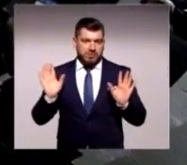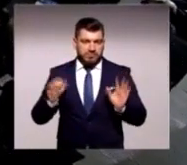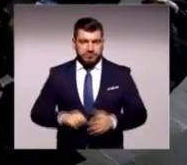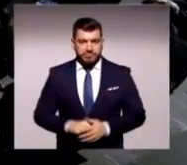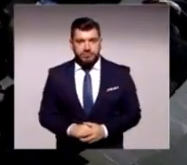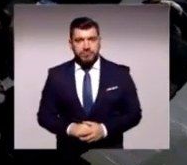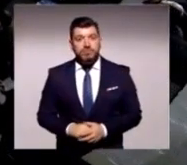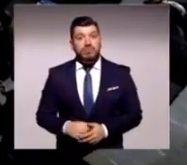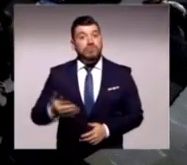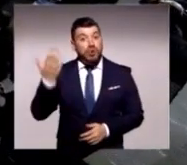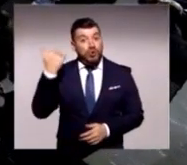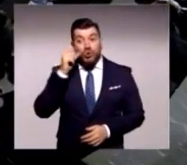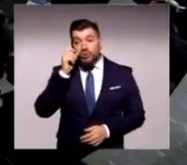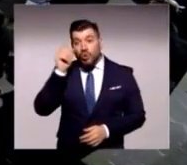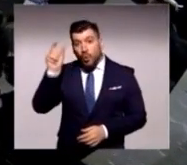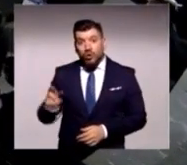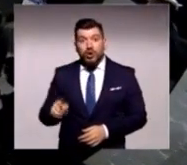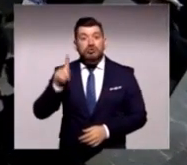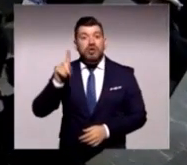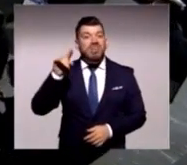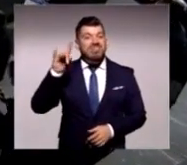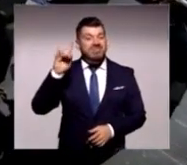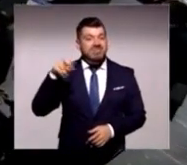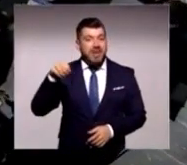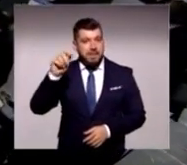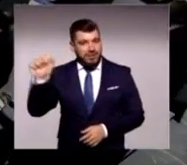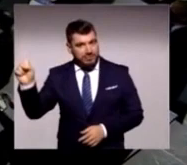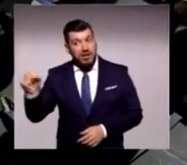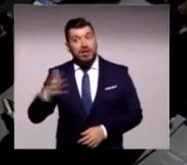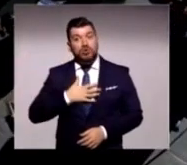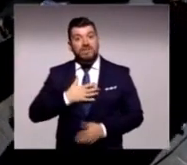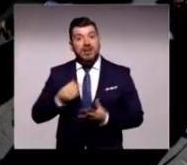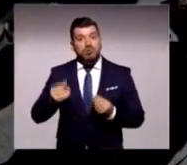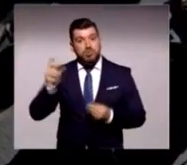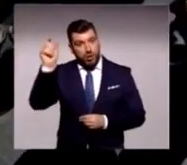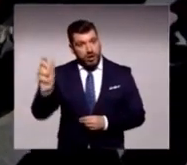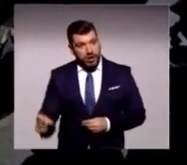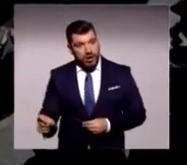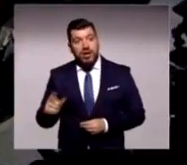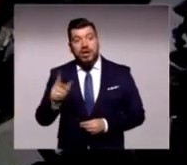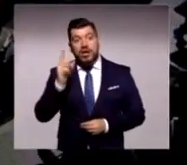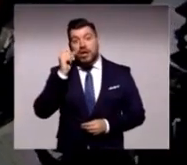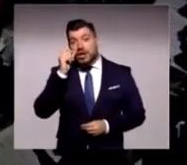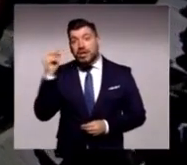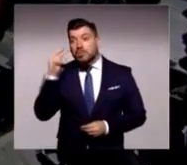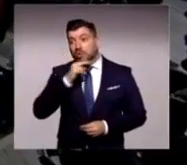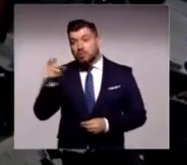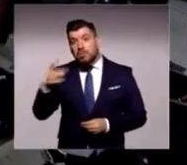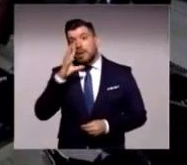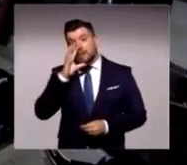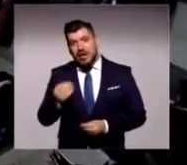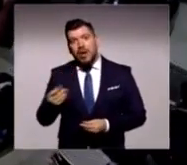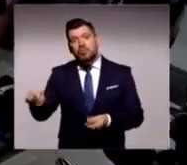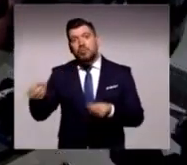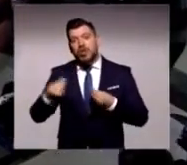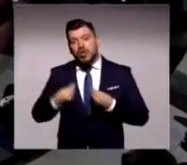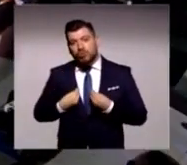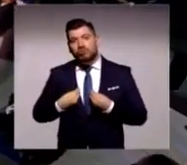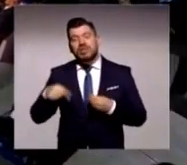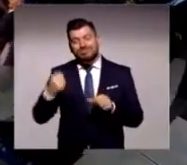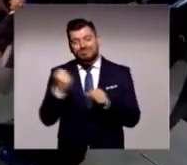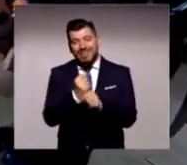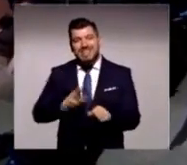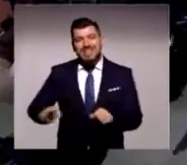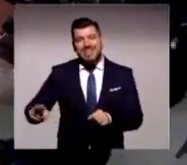είχε την πρωτοβουλία, τον ευχαριστώ πάρα πολύ με αυτό. Θέλω επί τη ευκαιρία να σας ευχαριστήσω. Κύριε Πρόεδρε, μου έχετε δώσει εξαιρετικούς συνεργάτες στο Υπουργείο Ανάπτυξης και έχουμε φτιάξει μια πολύ